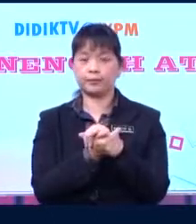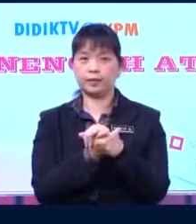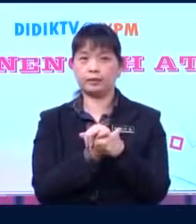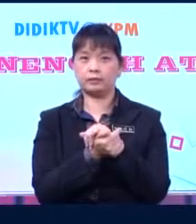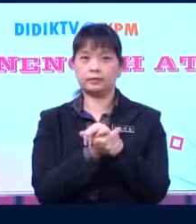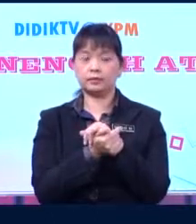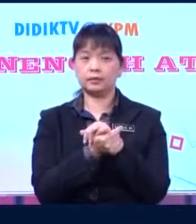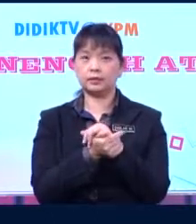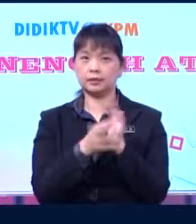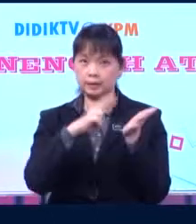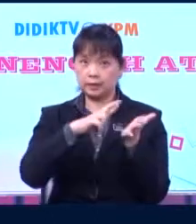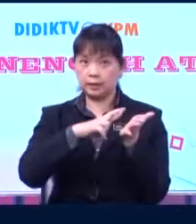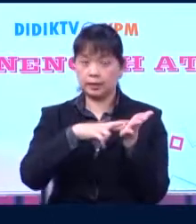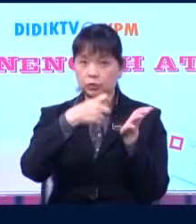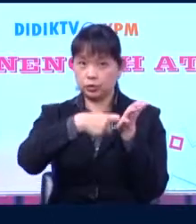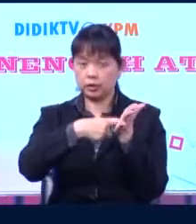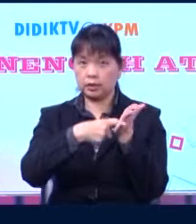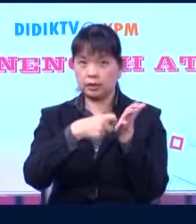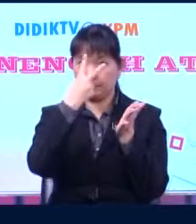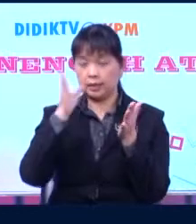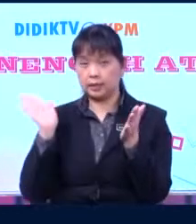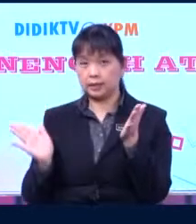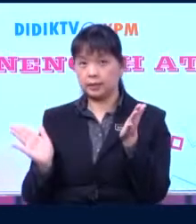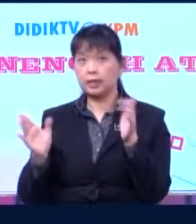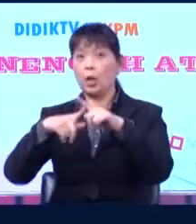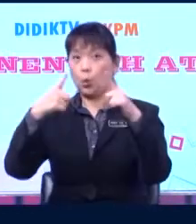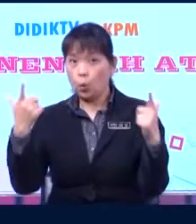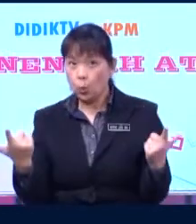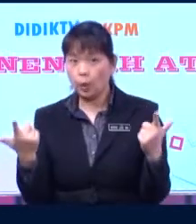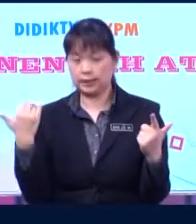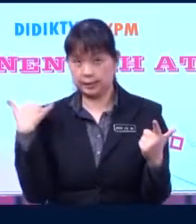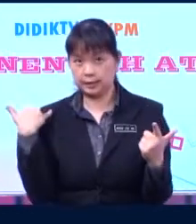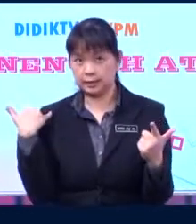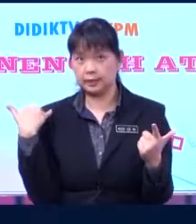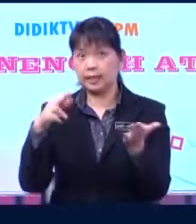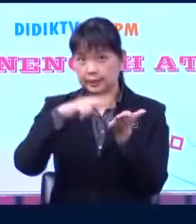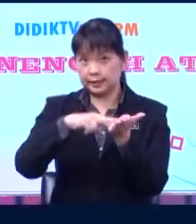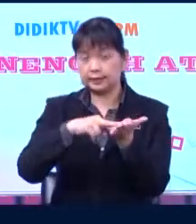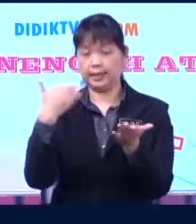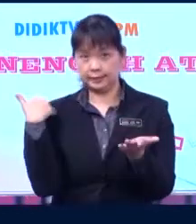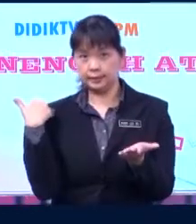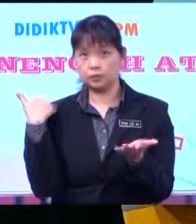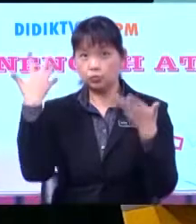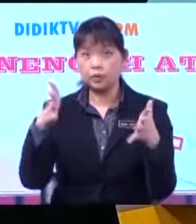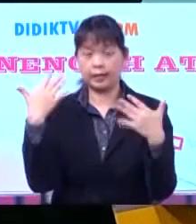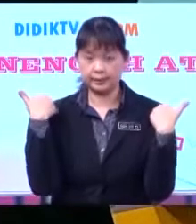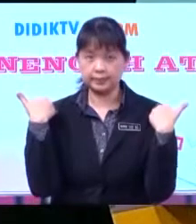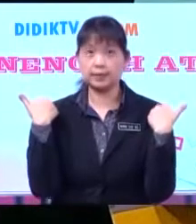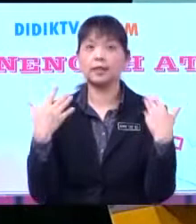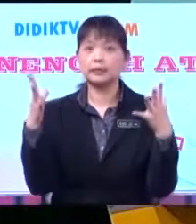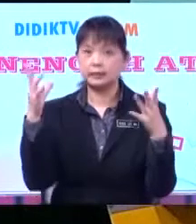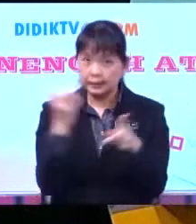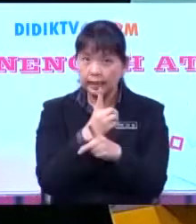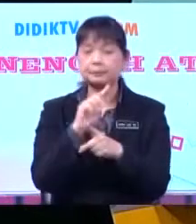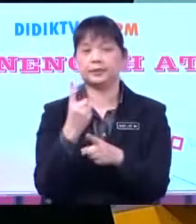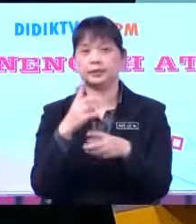keadaan Cukai Tanah ini adalah keluasan tanah tersebut jadi darat sahaja dapat jawaban